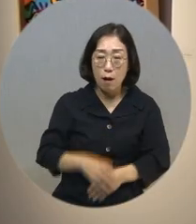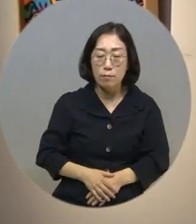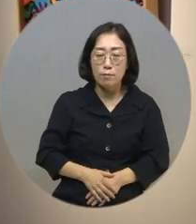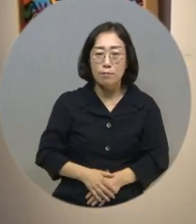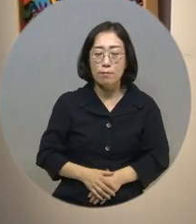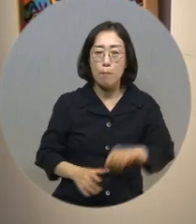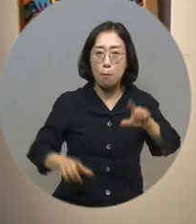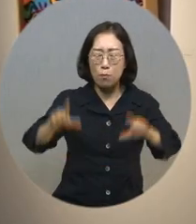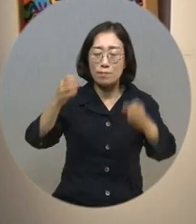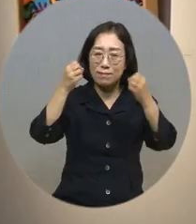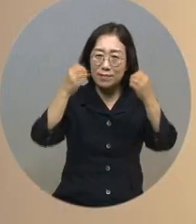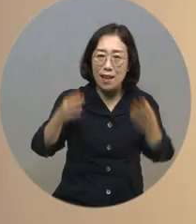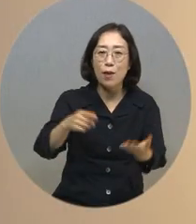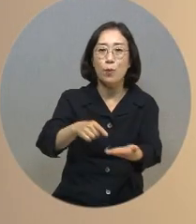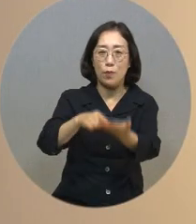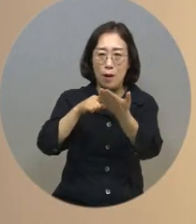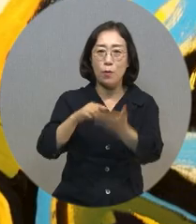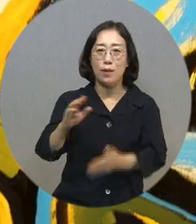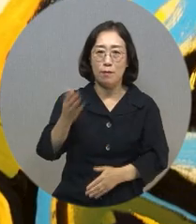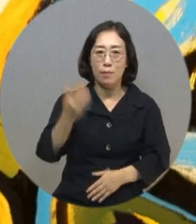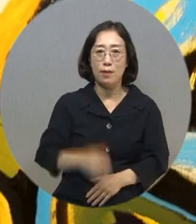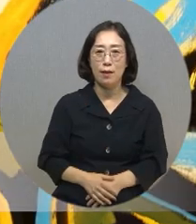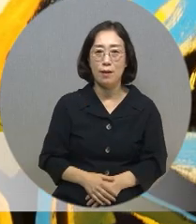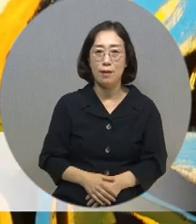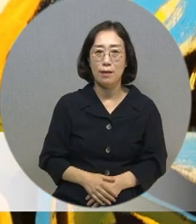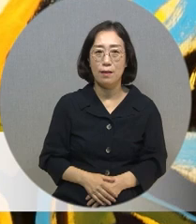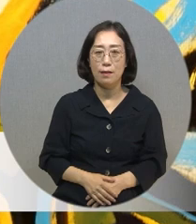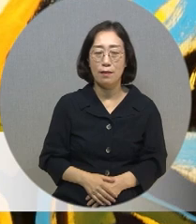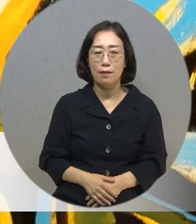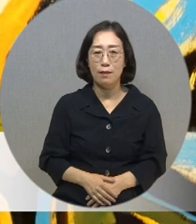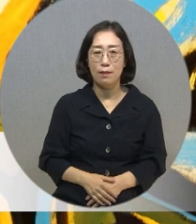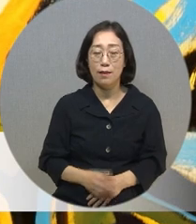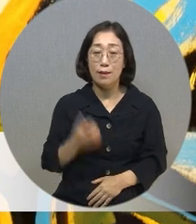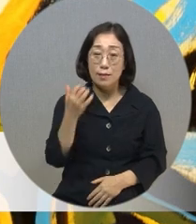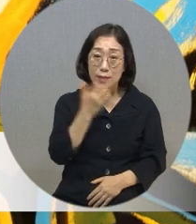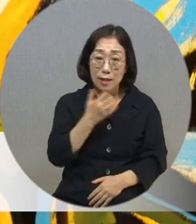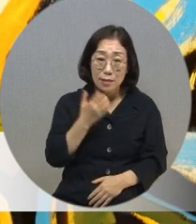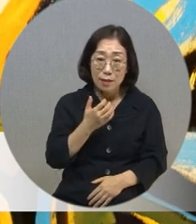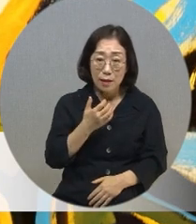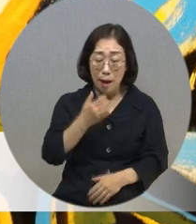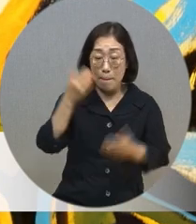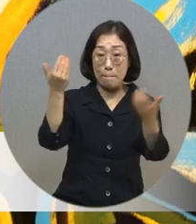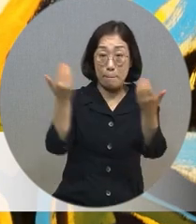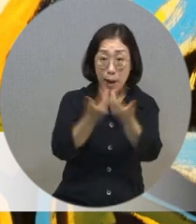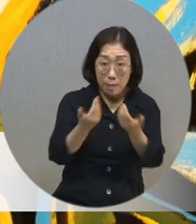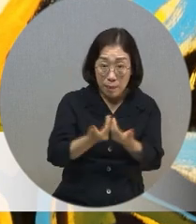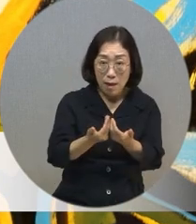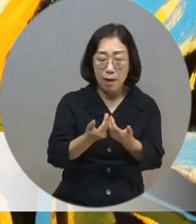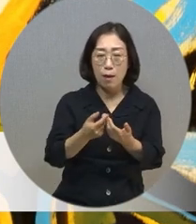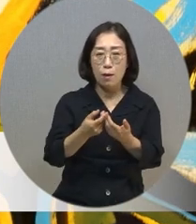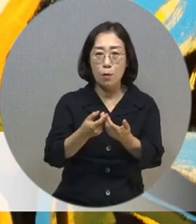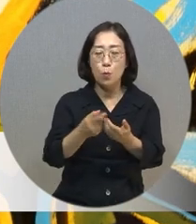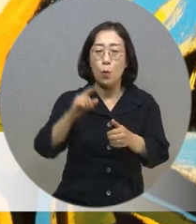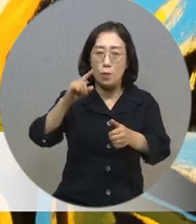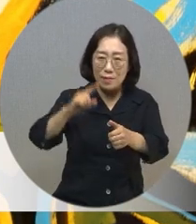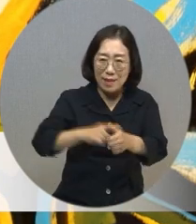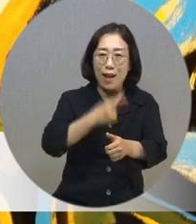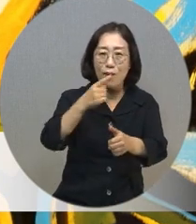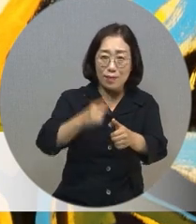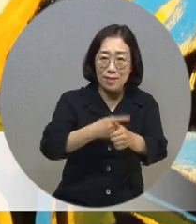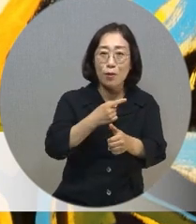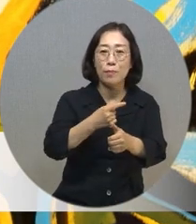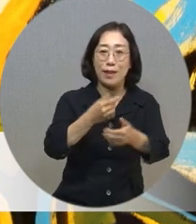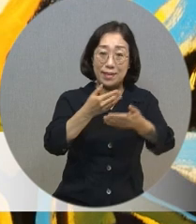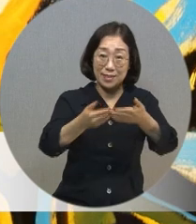형성됐다고 볼 수 있습니다 색채가 서로가 대비되 묻어 가듯이 자연스럽게 표현을